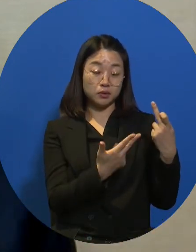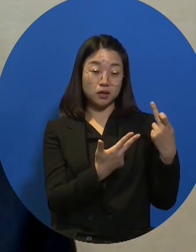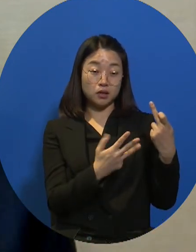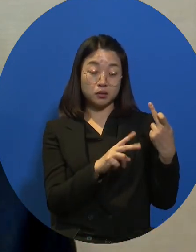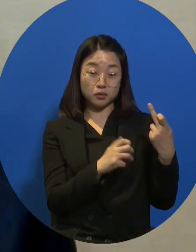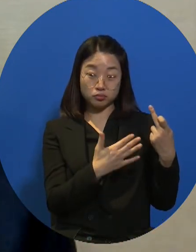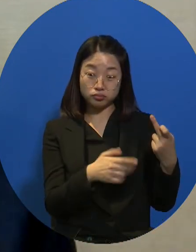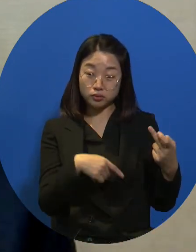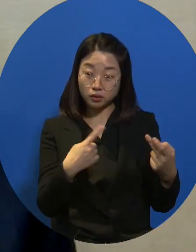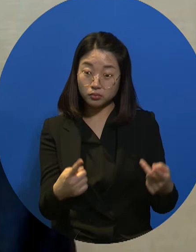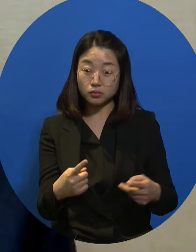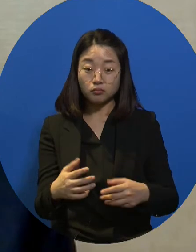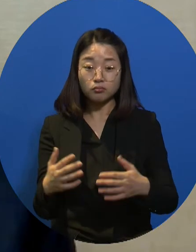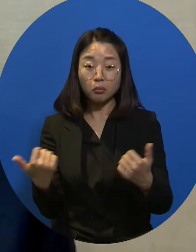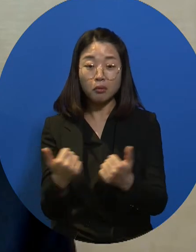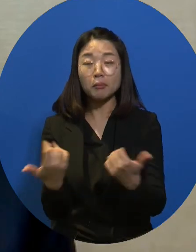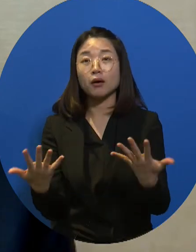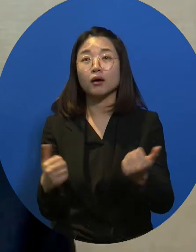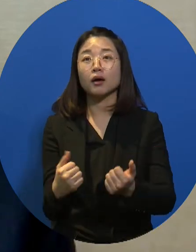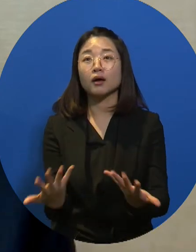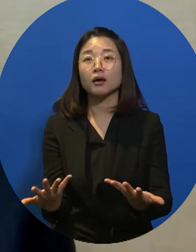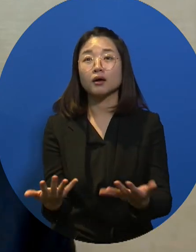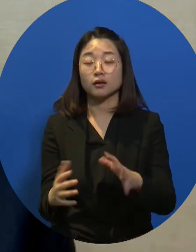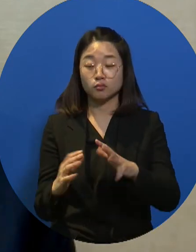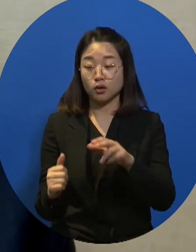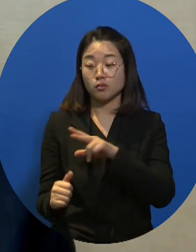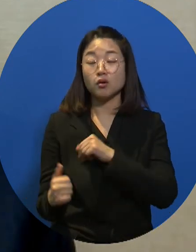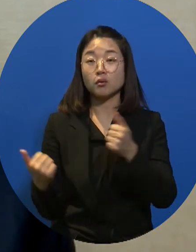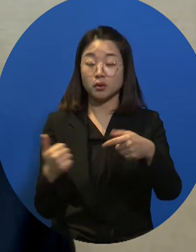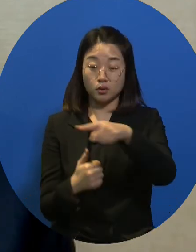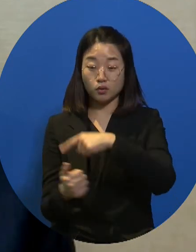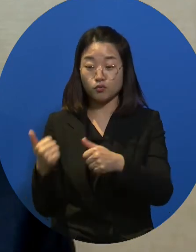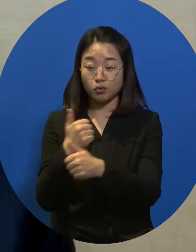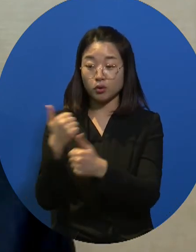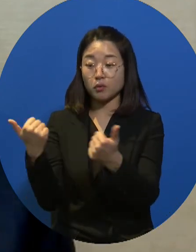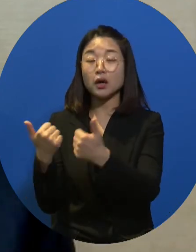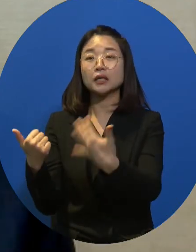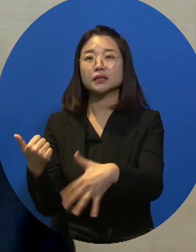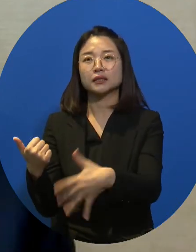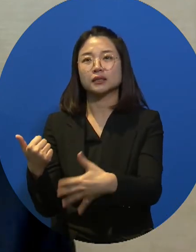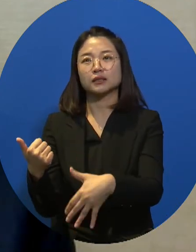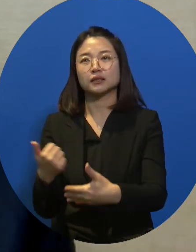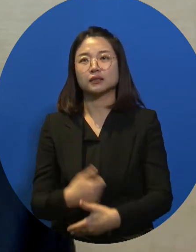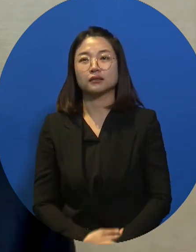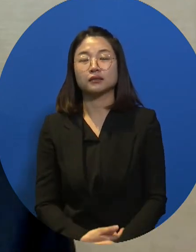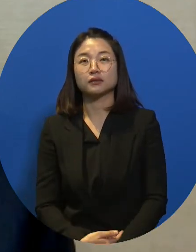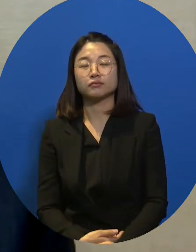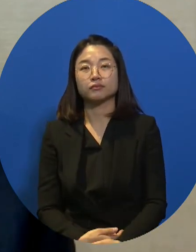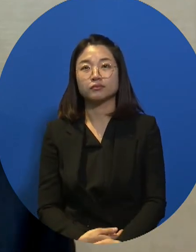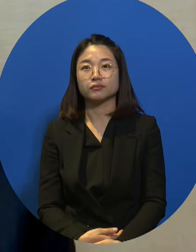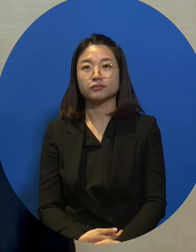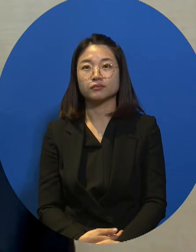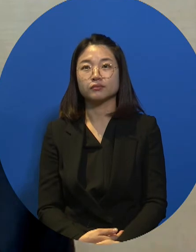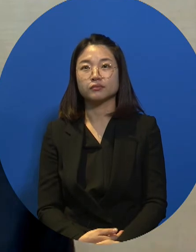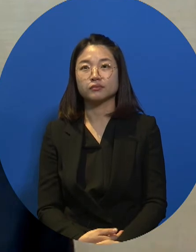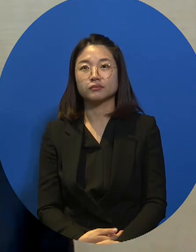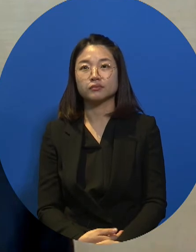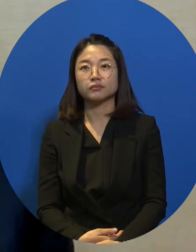외통위가 열리지 않아서 지금 그냥 보류되어 있는 상태인데 아마